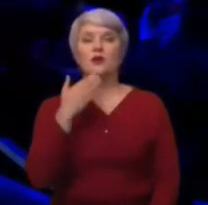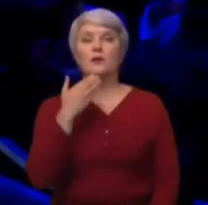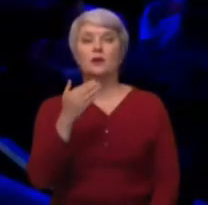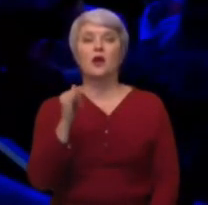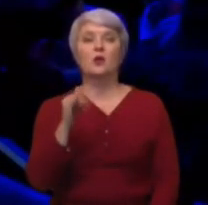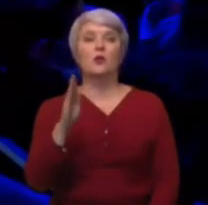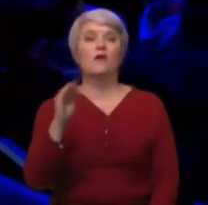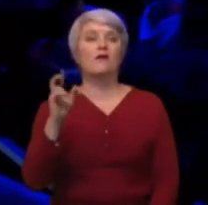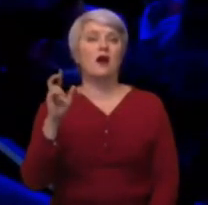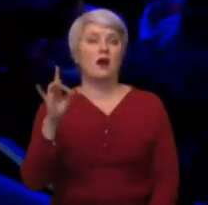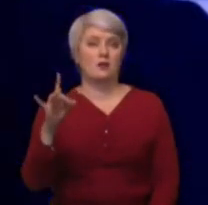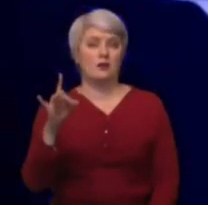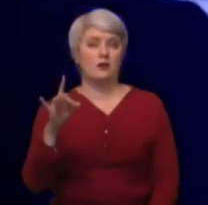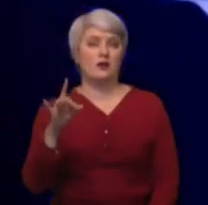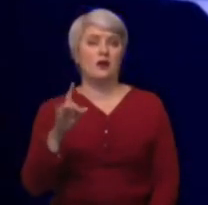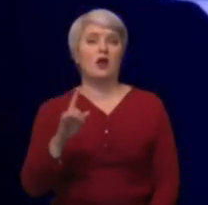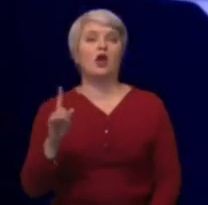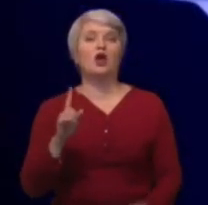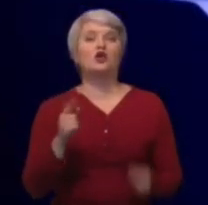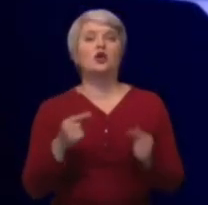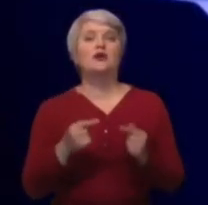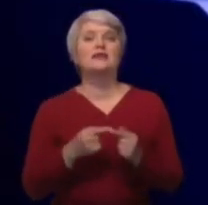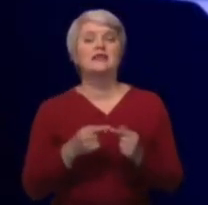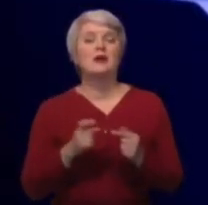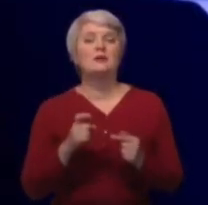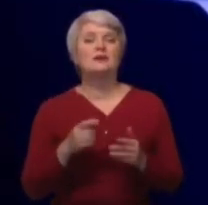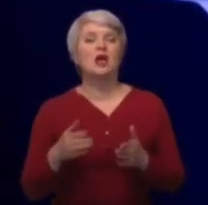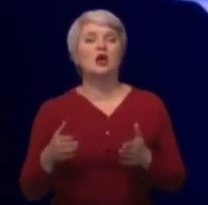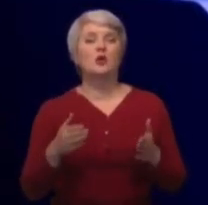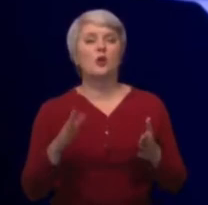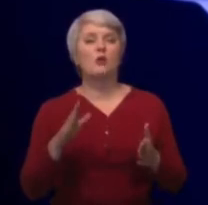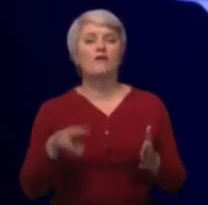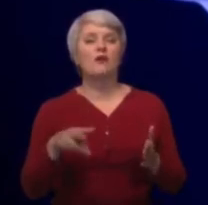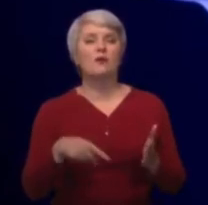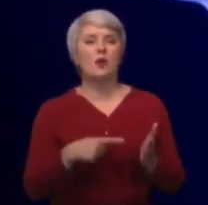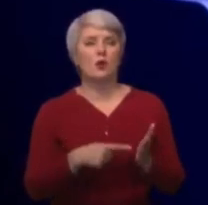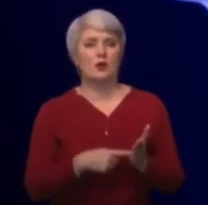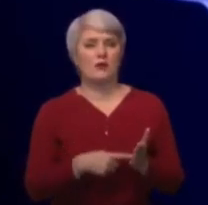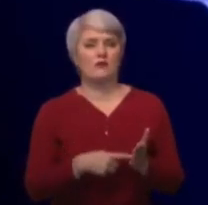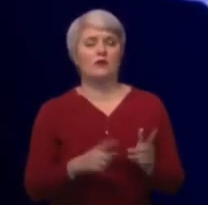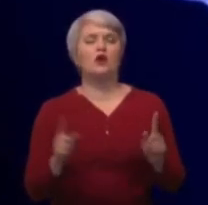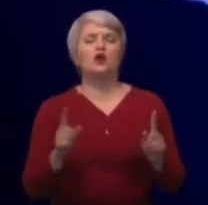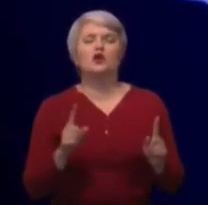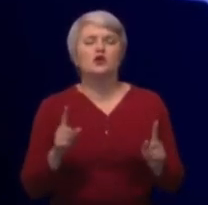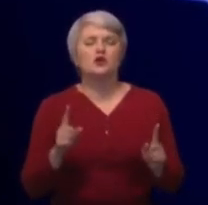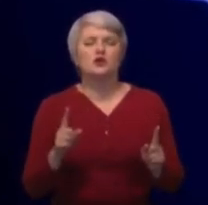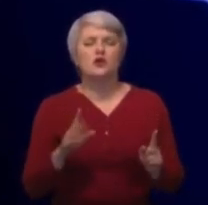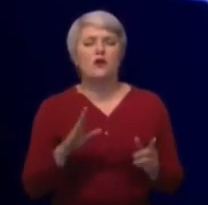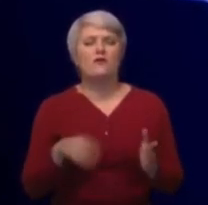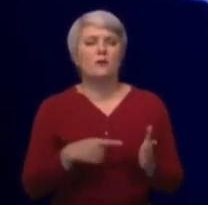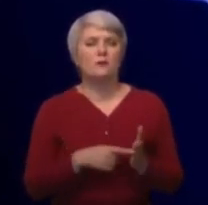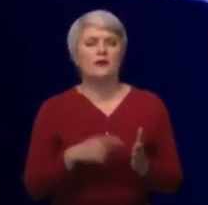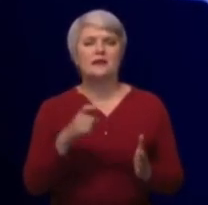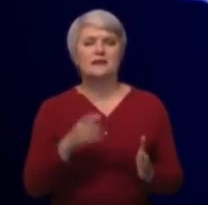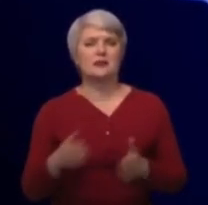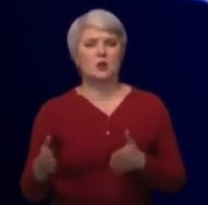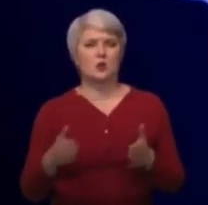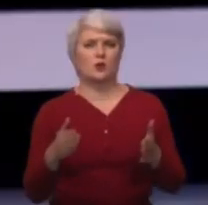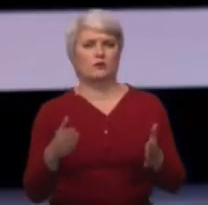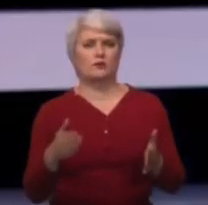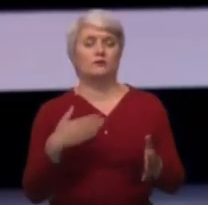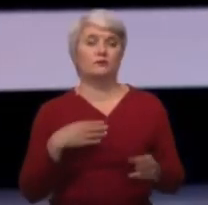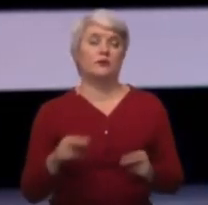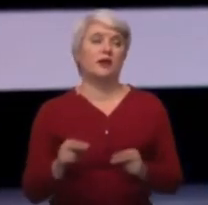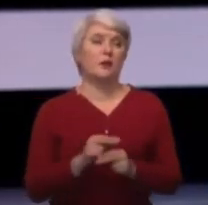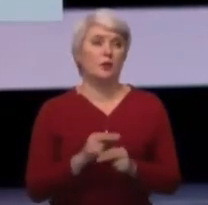Вайбері з приводу того, що саме з дорогами в Миколаєві. Олександр Сенкевич, що саме відбувається в місті з дорогами? Ми